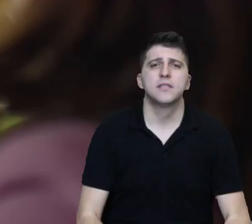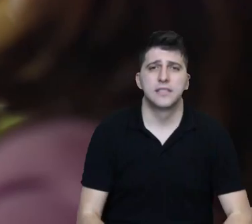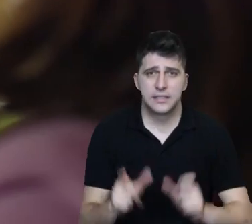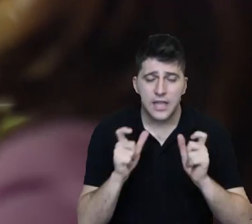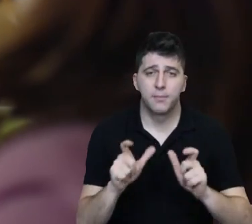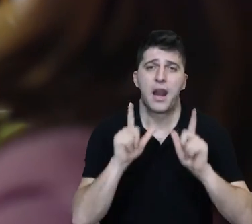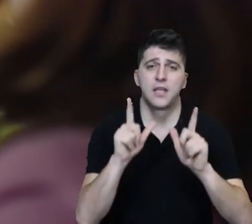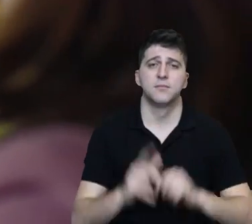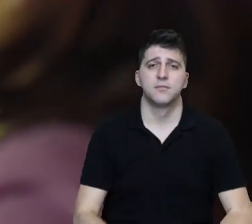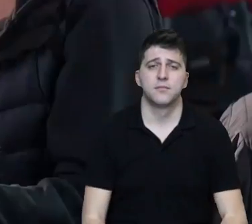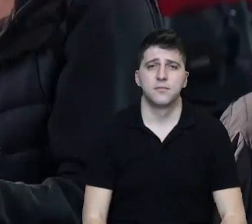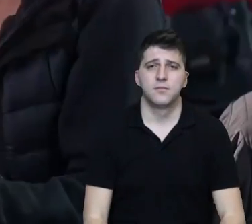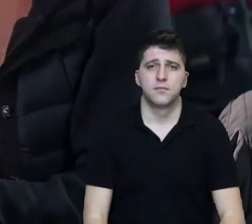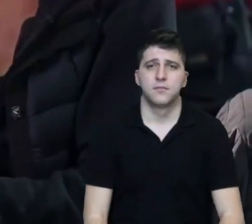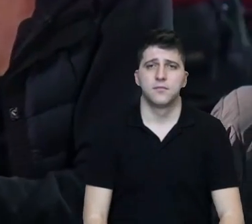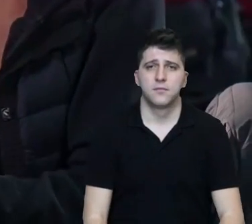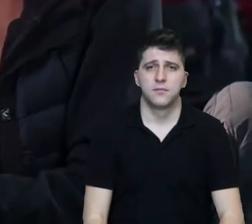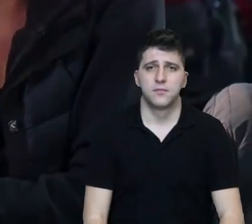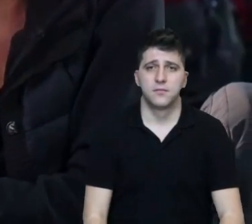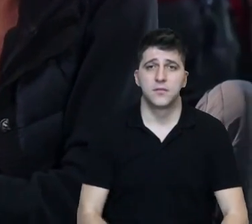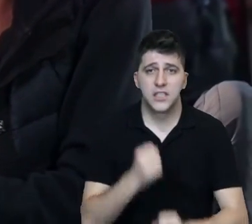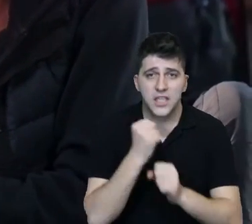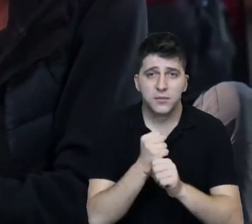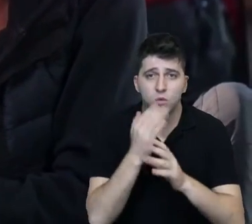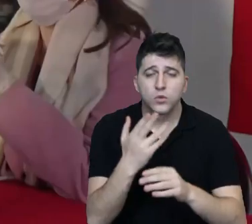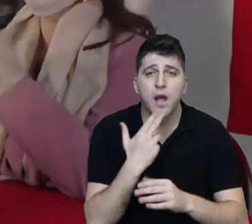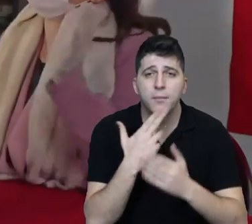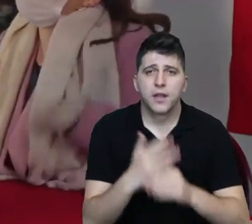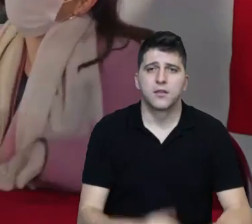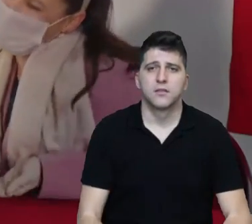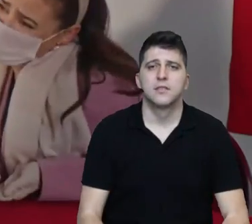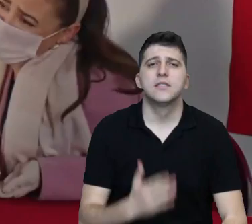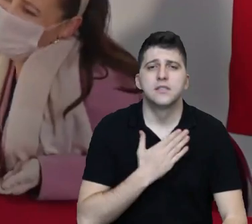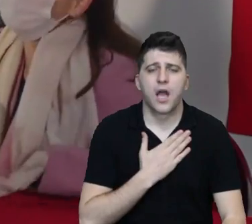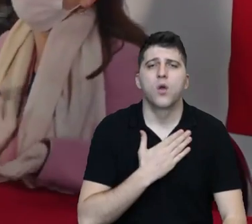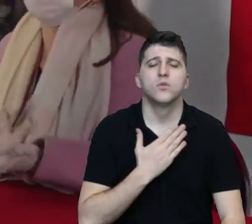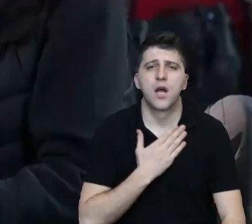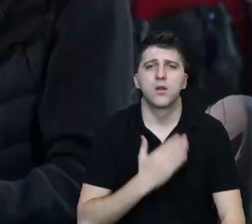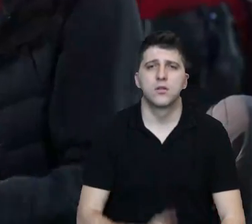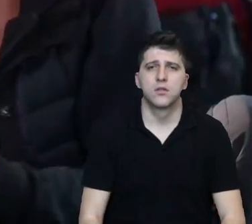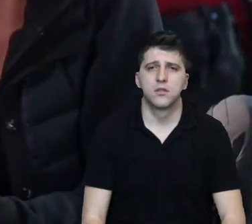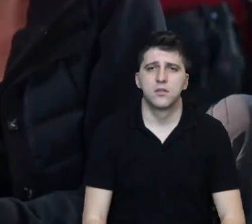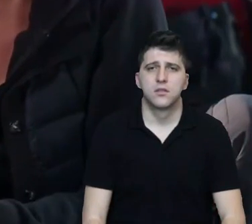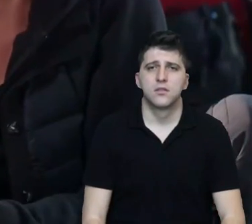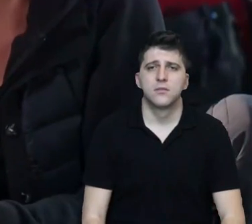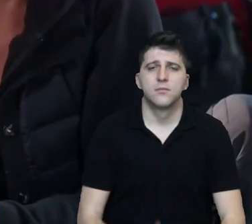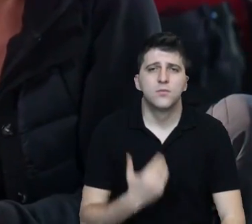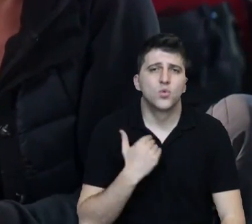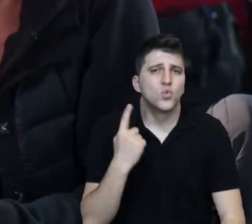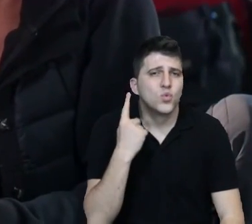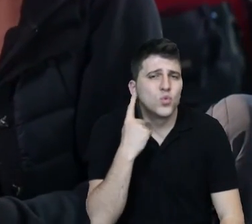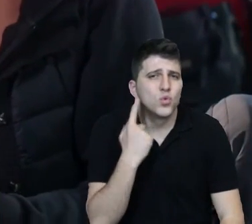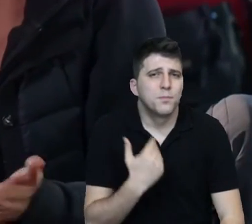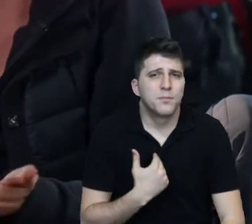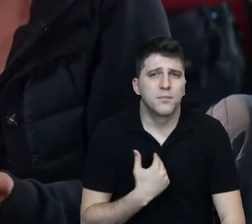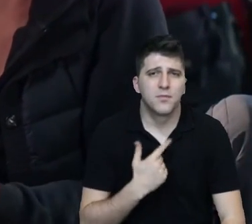Tedbiri elden bırakmamak lazım. Geçmiş olsun hanımlar. Sağ olun. Ya istemeden kulak misafiri